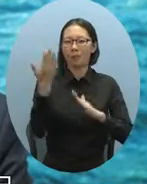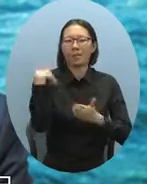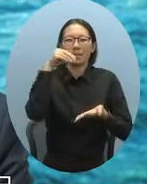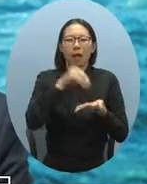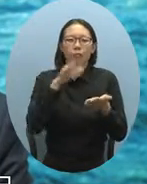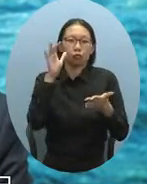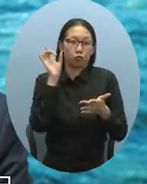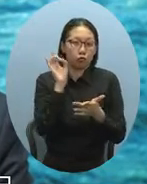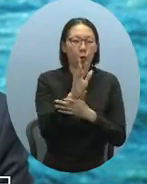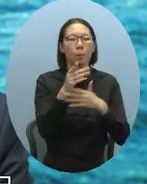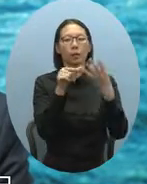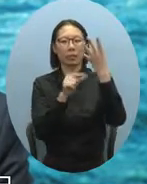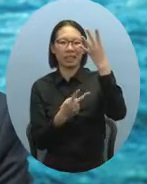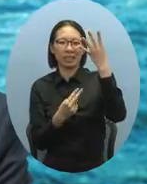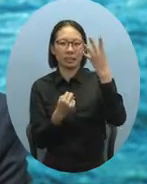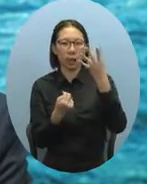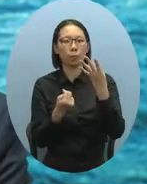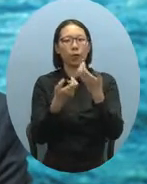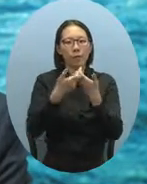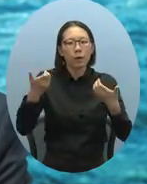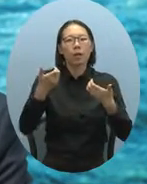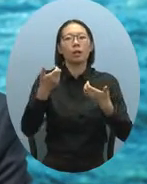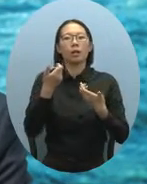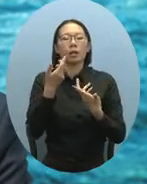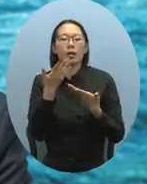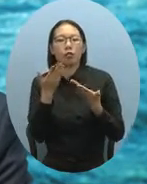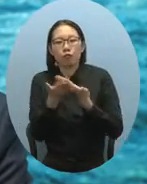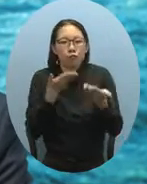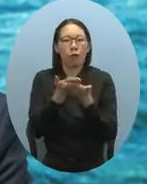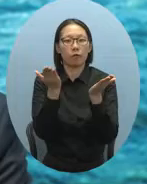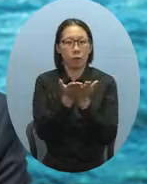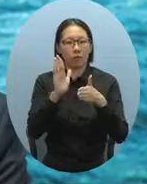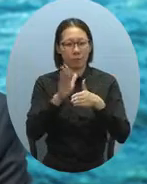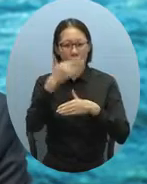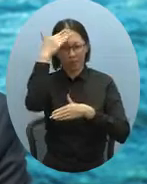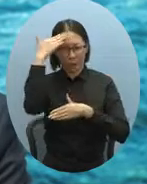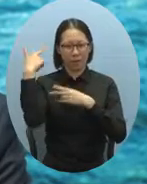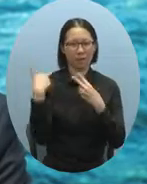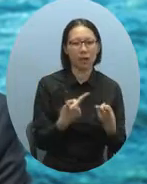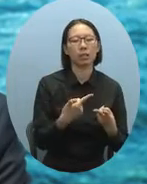定最早在4月20日分階段復課的安排，亦都因為疫情的發